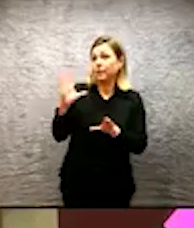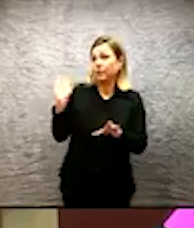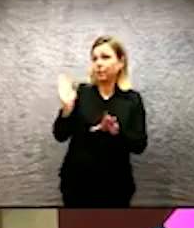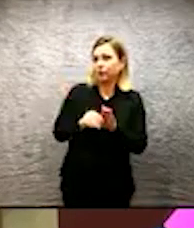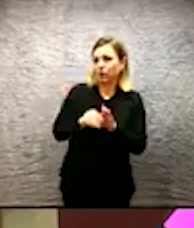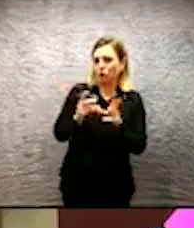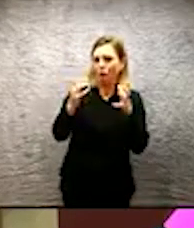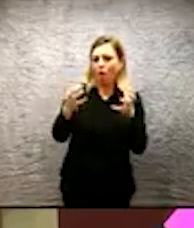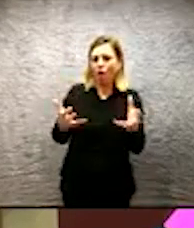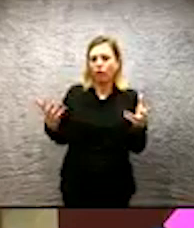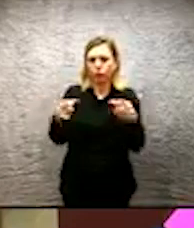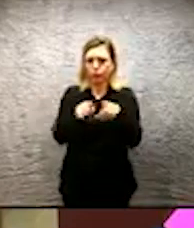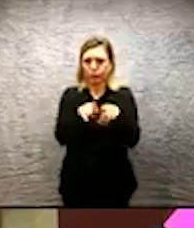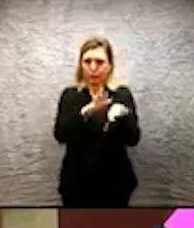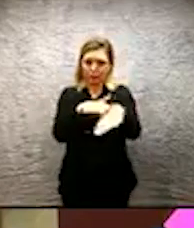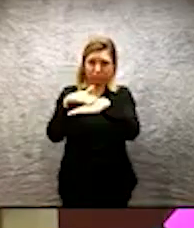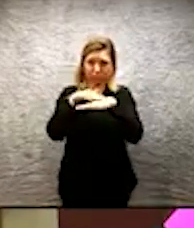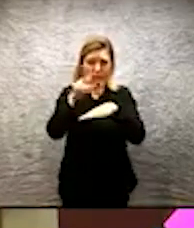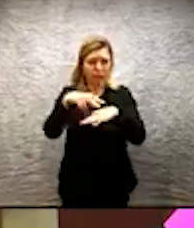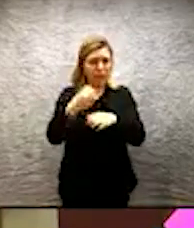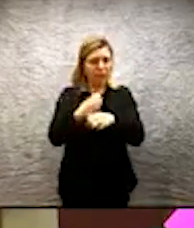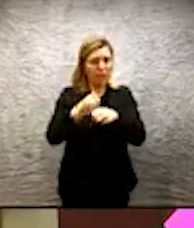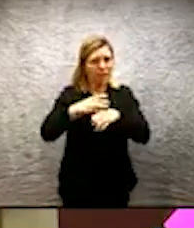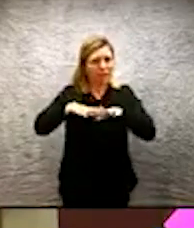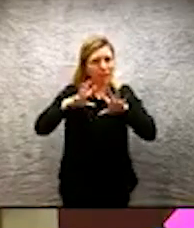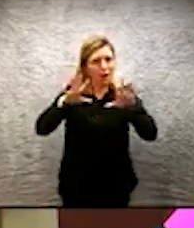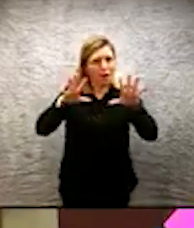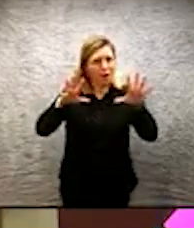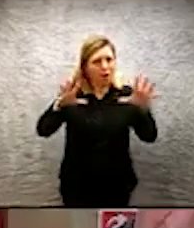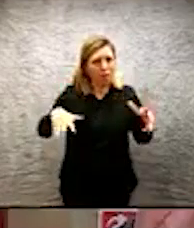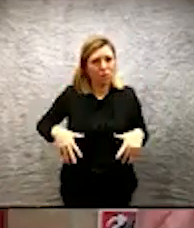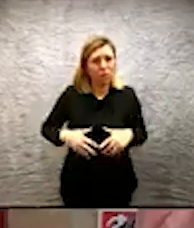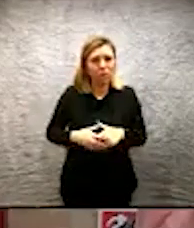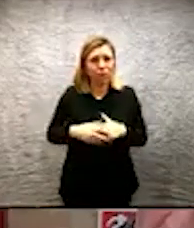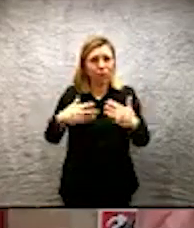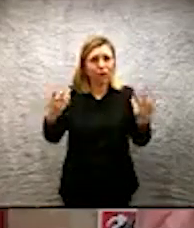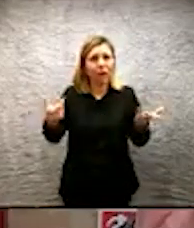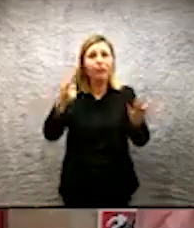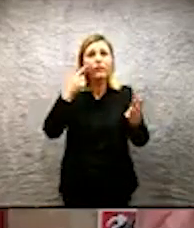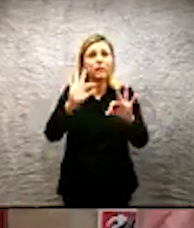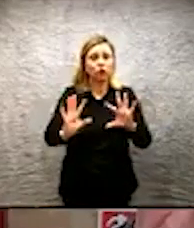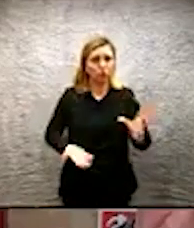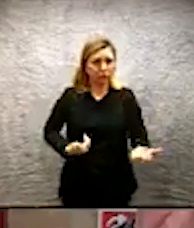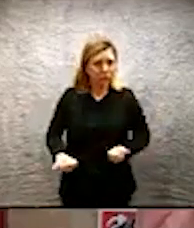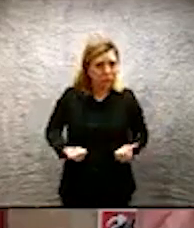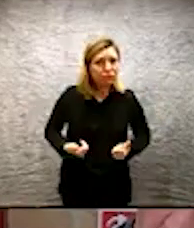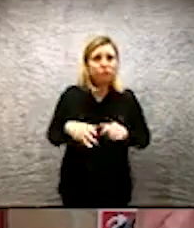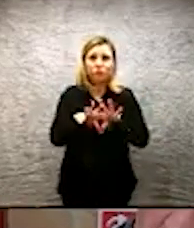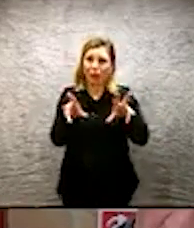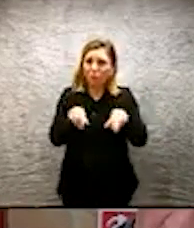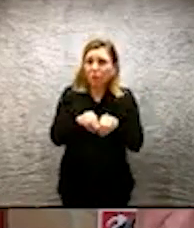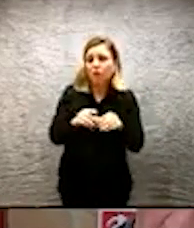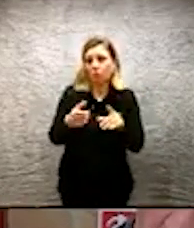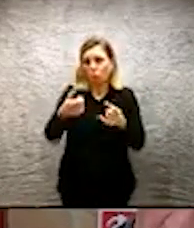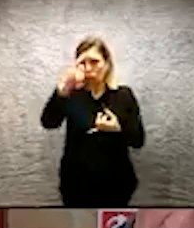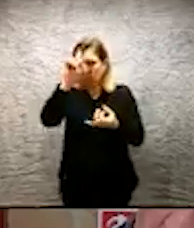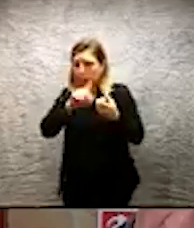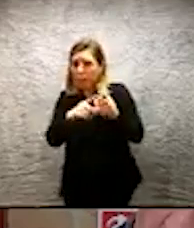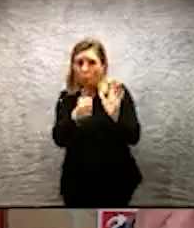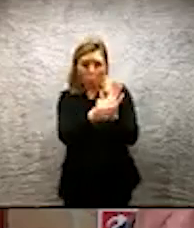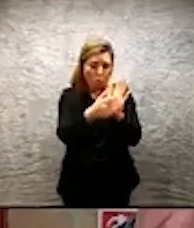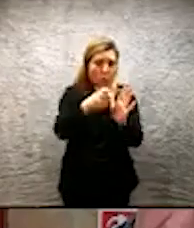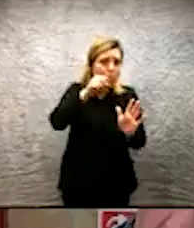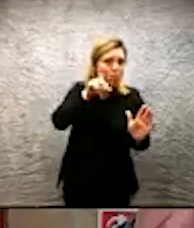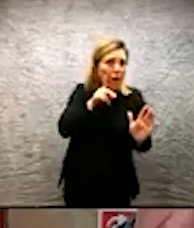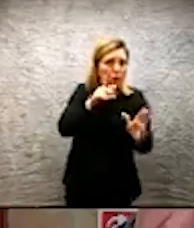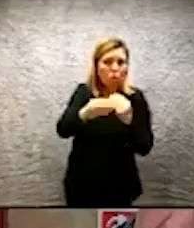je voulais souligner le travail énorme qui est fait au niveau de ce service de la famille entre la parentalité et le projet ado. Je